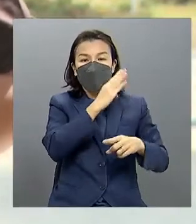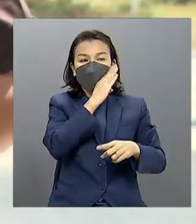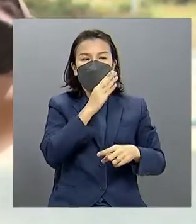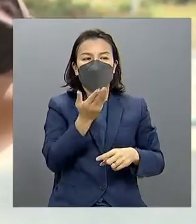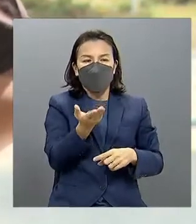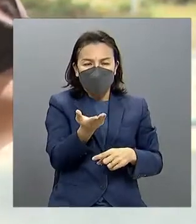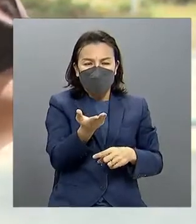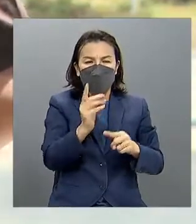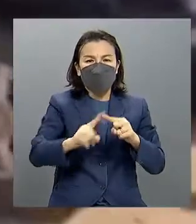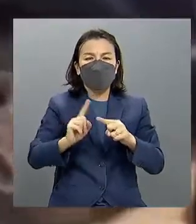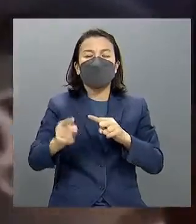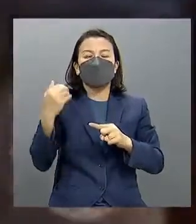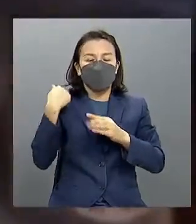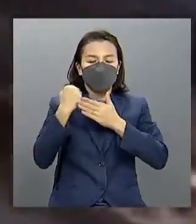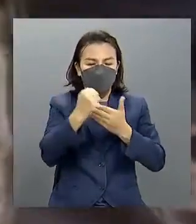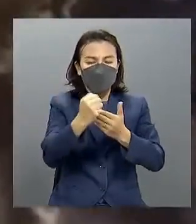งานที่เกี่ยวข้องกับ